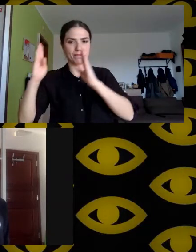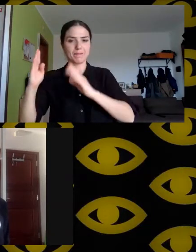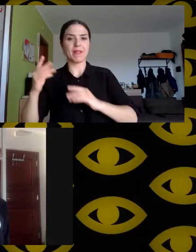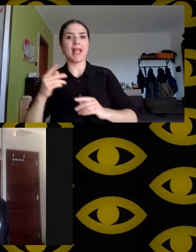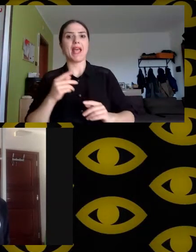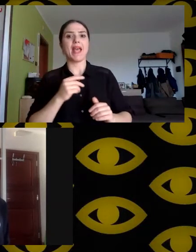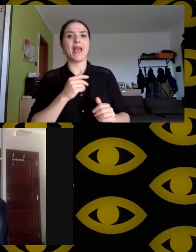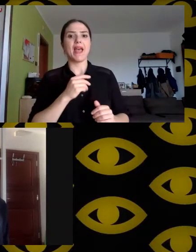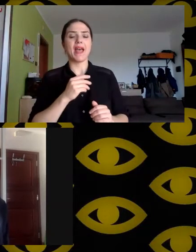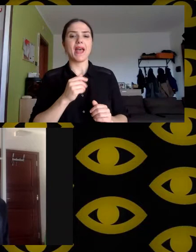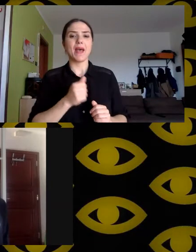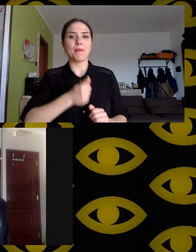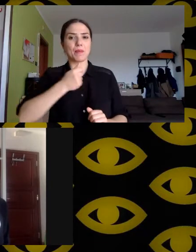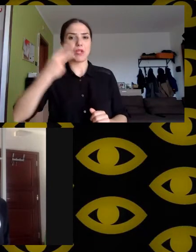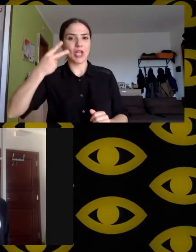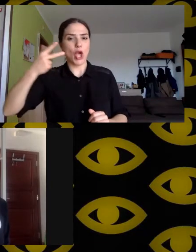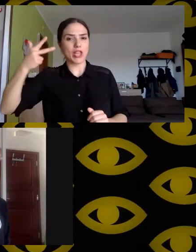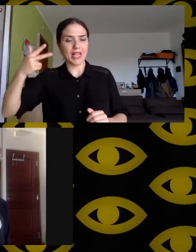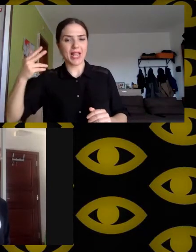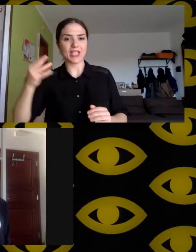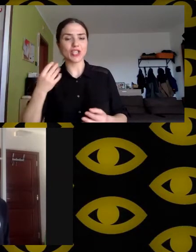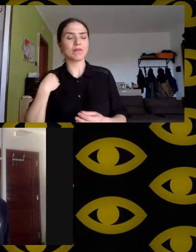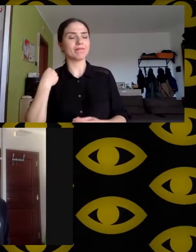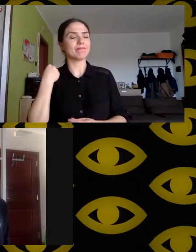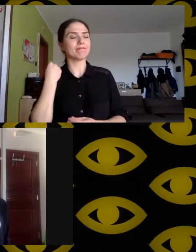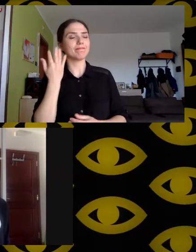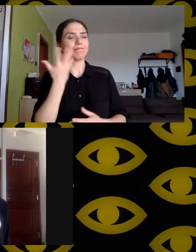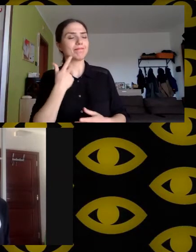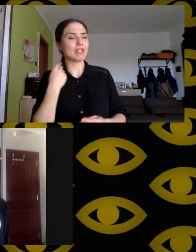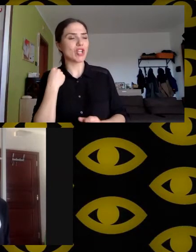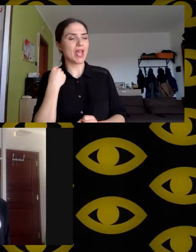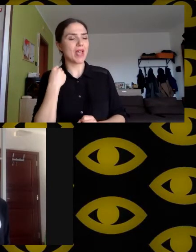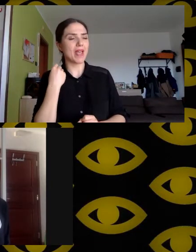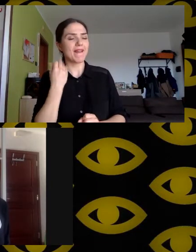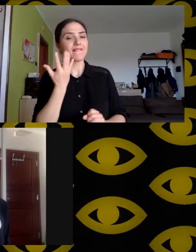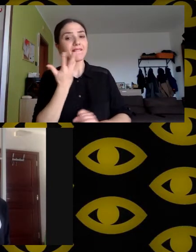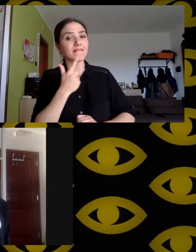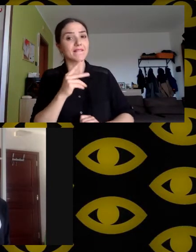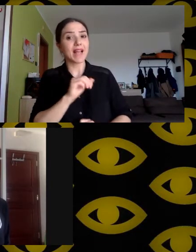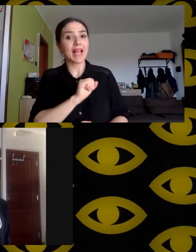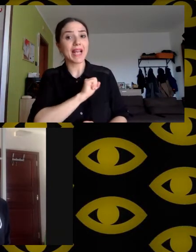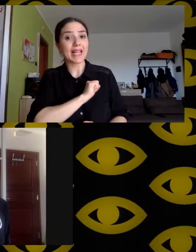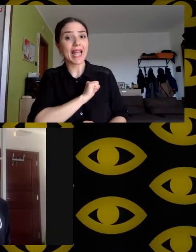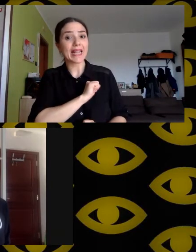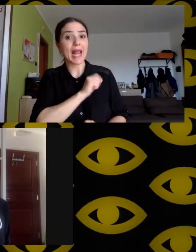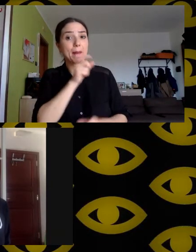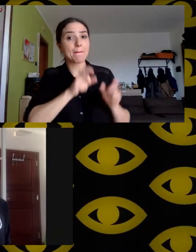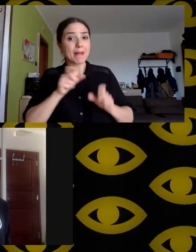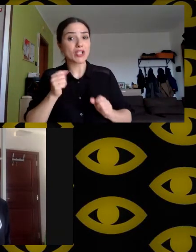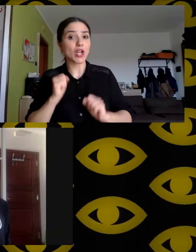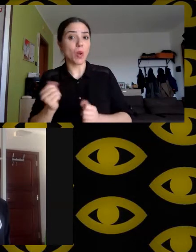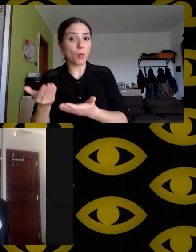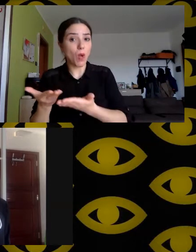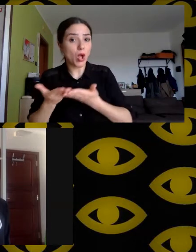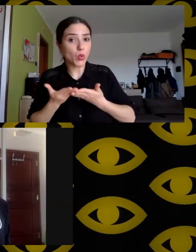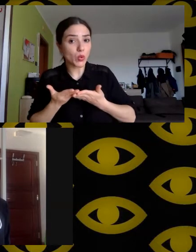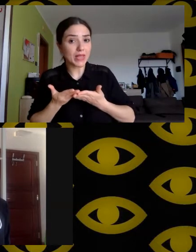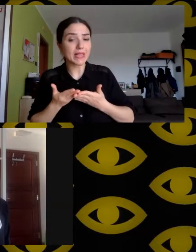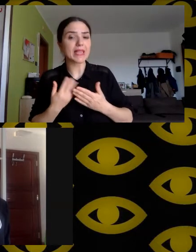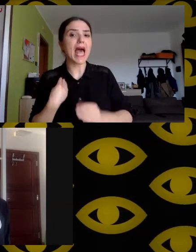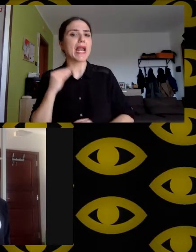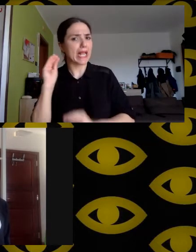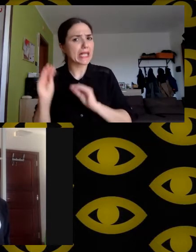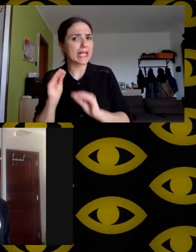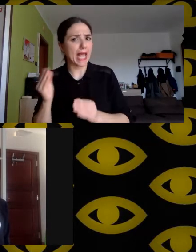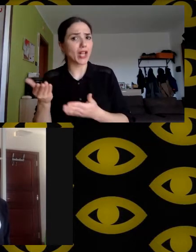piace credere nelle persone intorno a me e farmi aiutare. Io mi sento risoluta di mio,